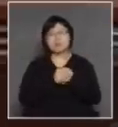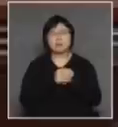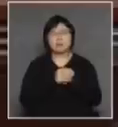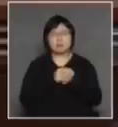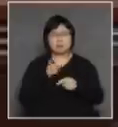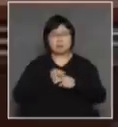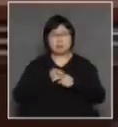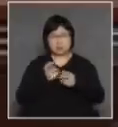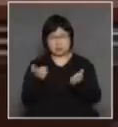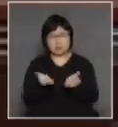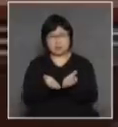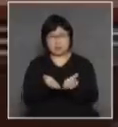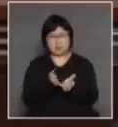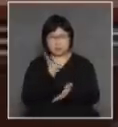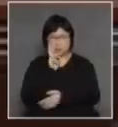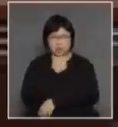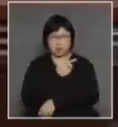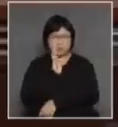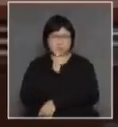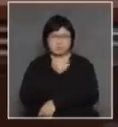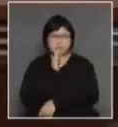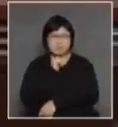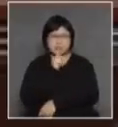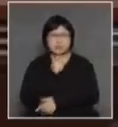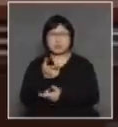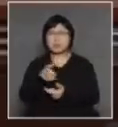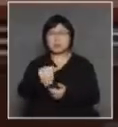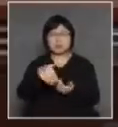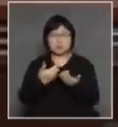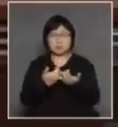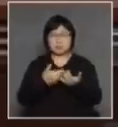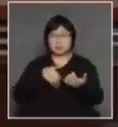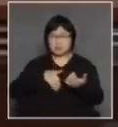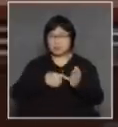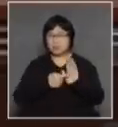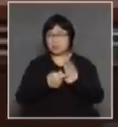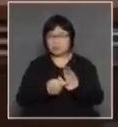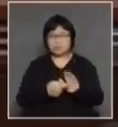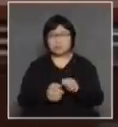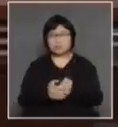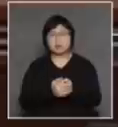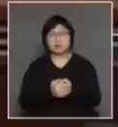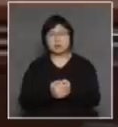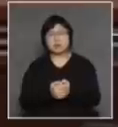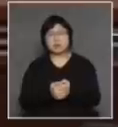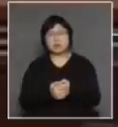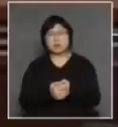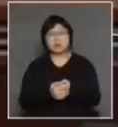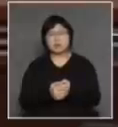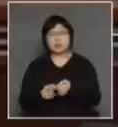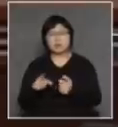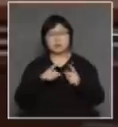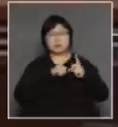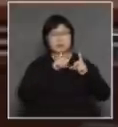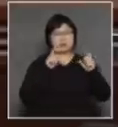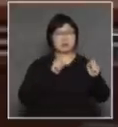亦都證明咧，似乎又係喎。主席嗱，我又可以同你計一計數。單單從曾司長計起